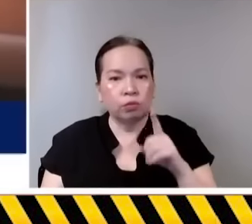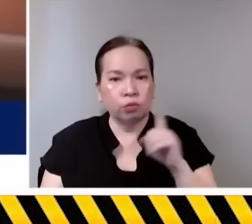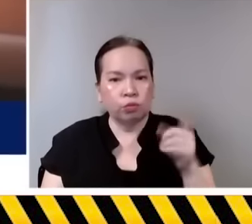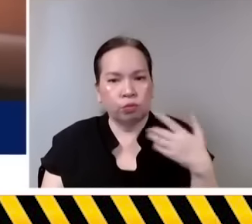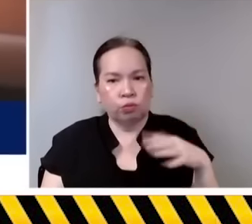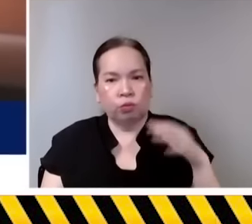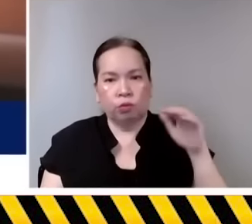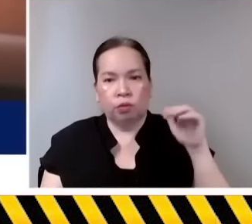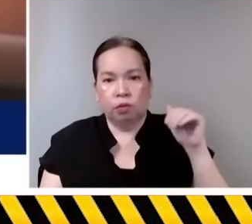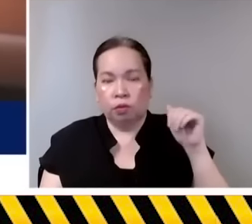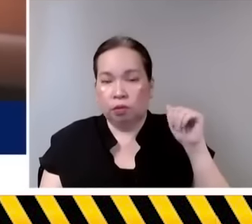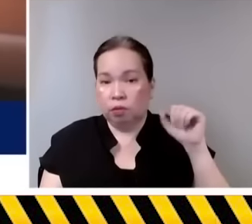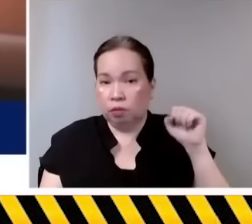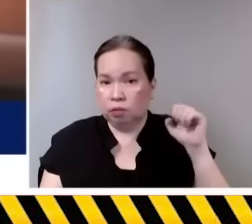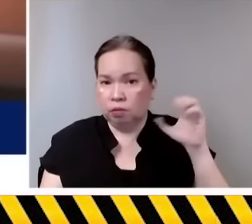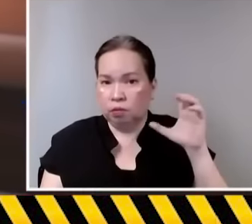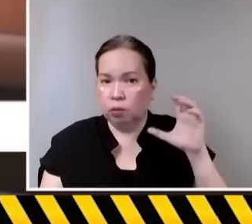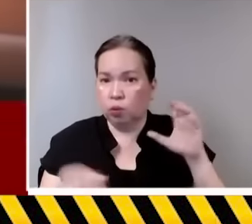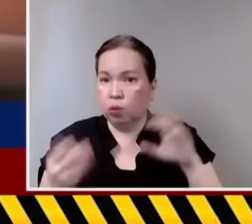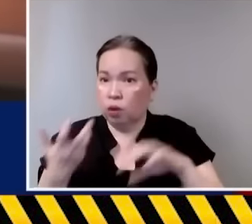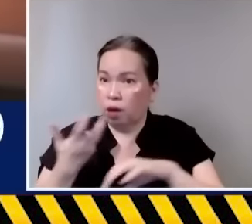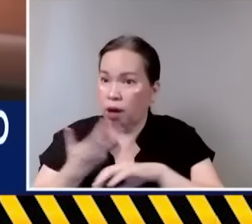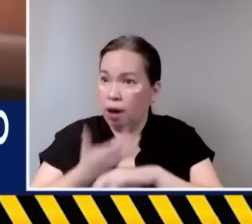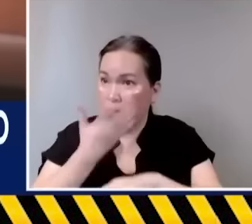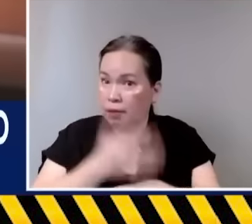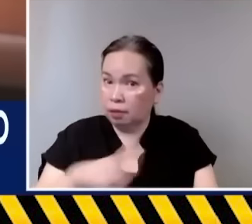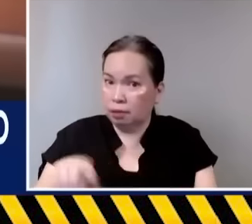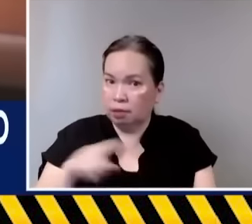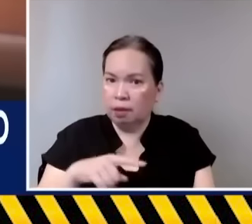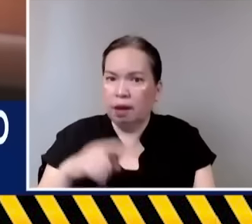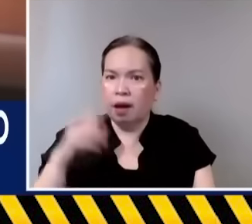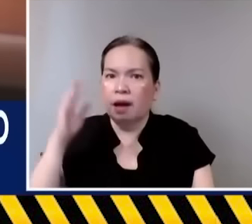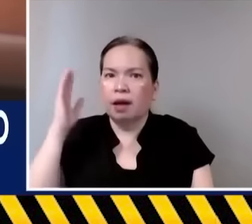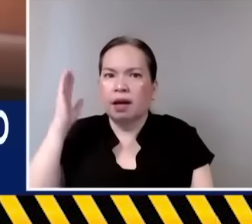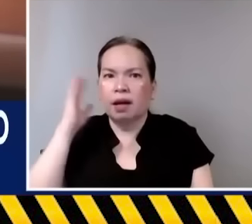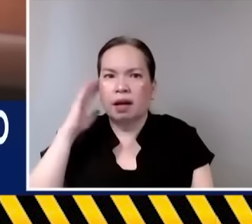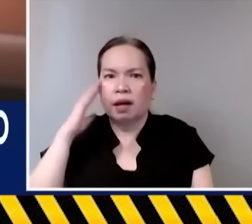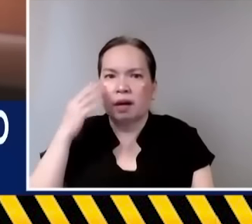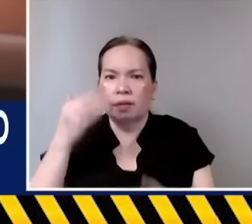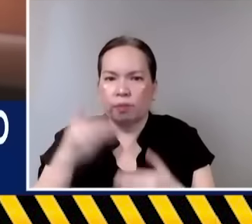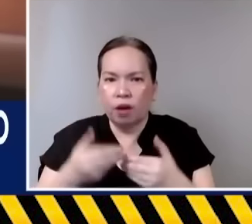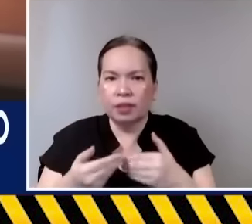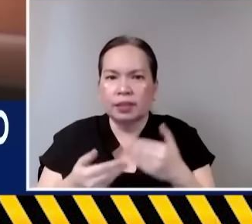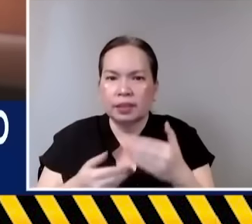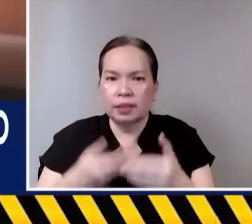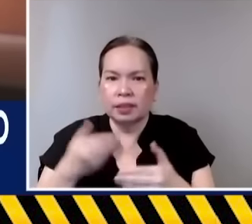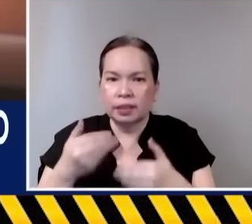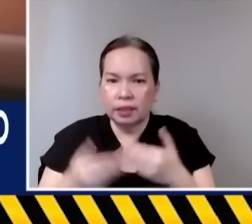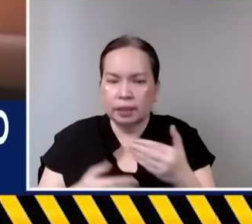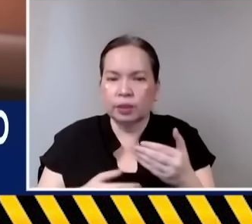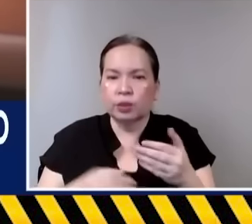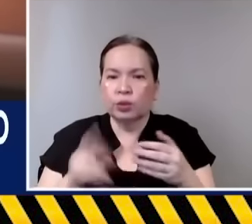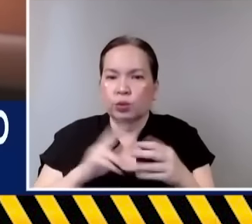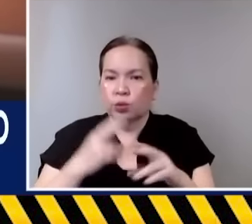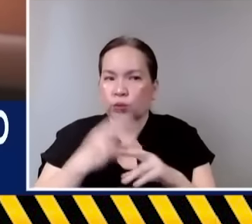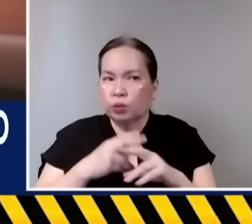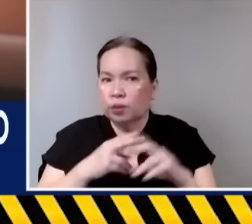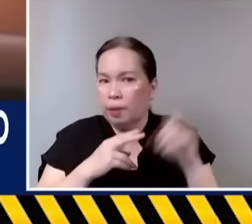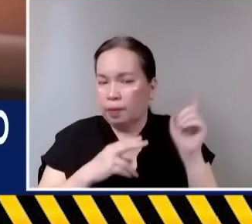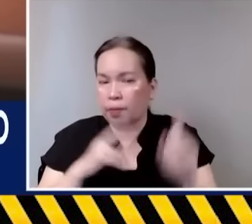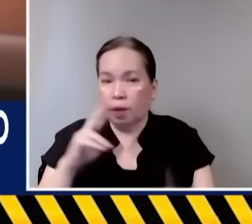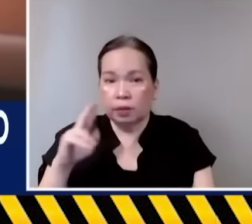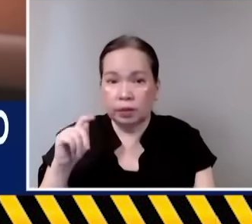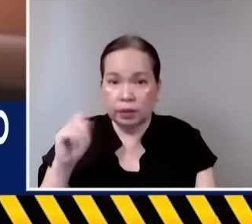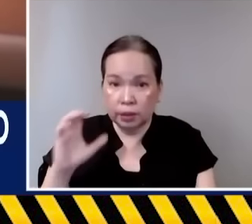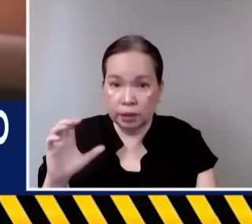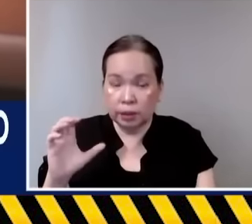is alam na nila yung exploit eh. Gagamitin nila yung name mismo ng regional trial court, kung anong branch yan,